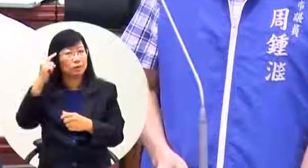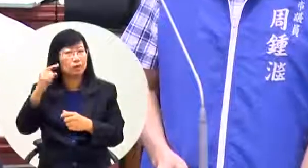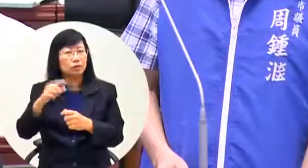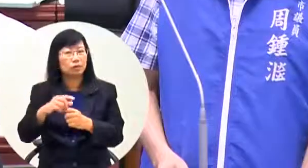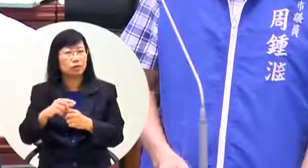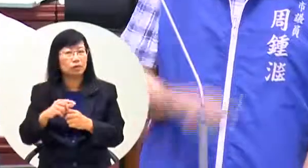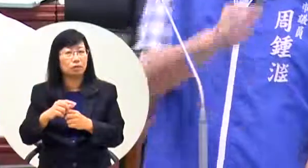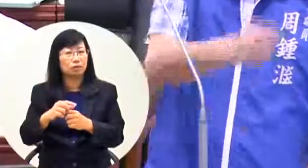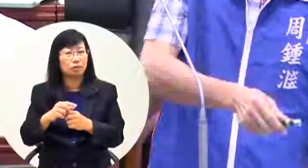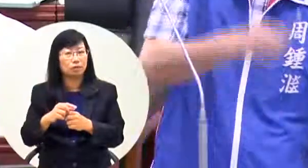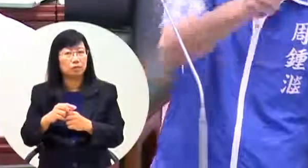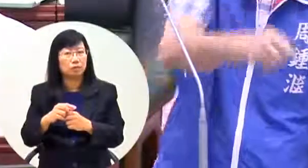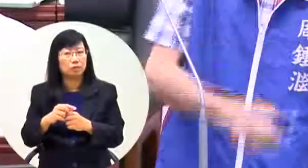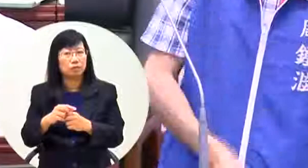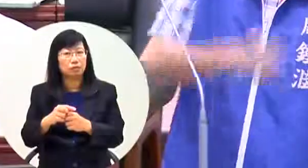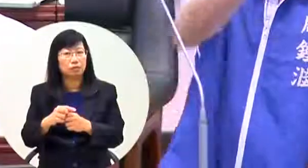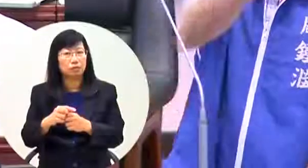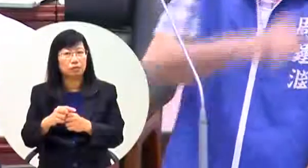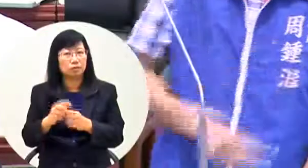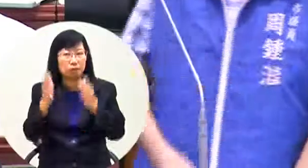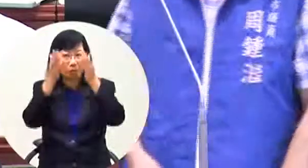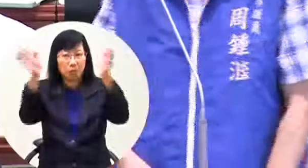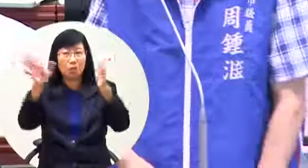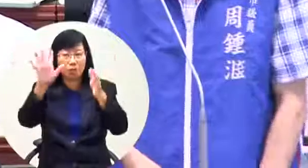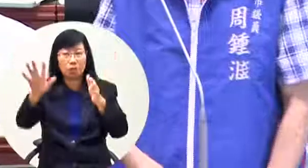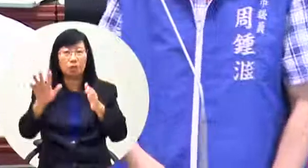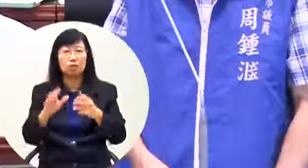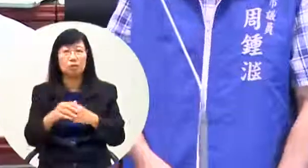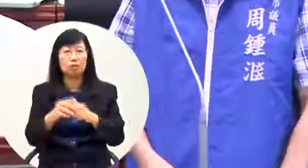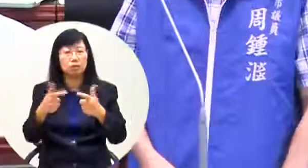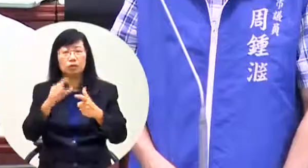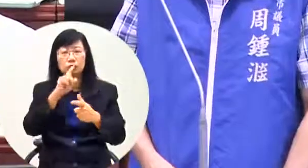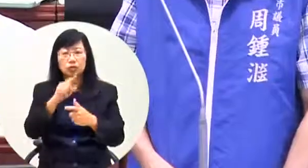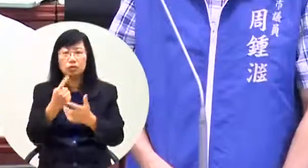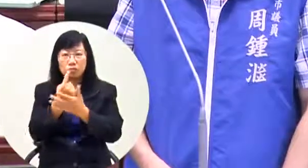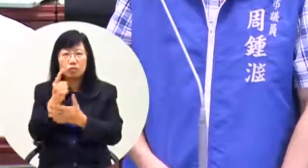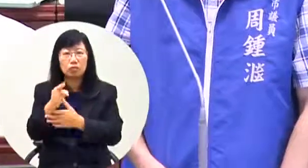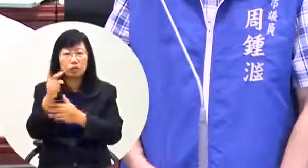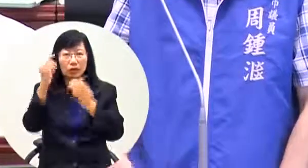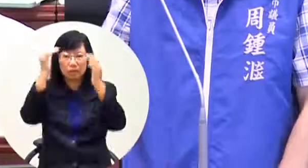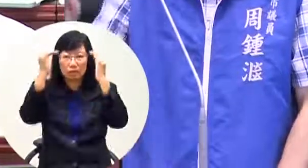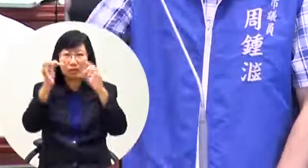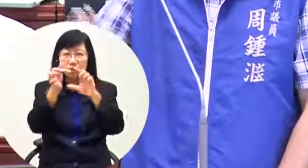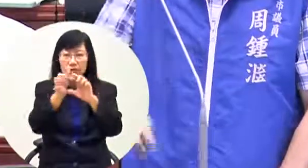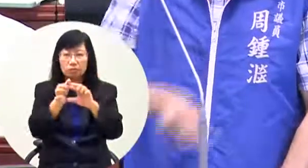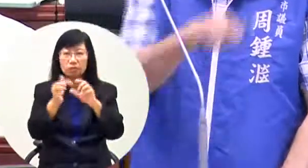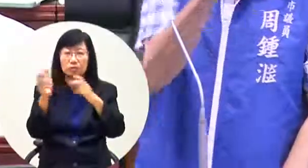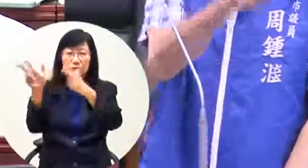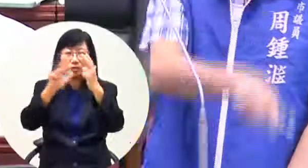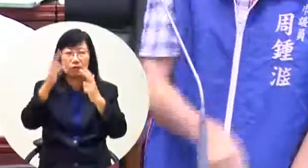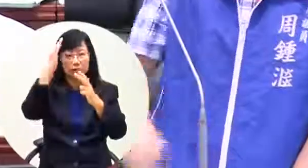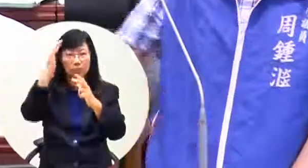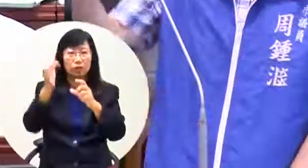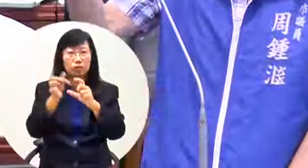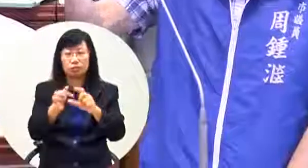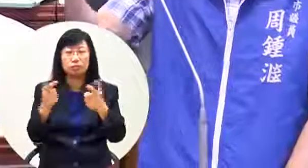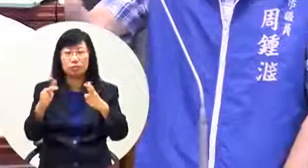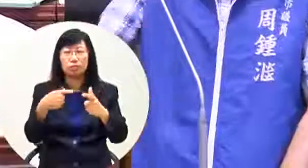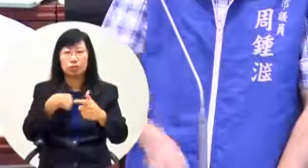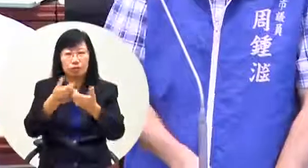对的，所以我刚 不是说那是南子区，那是桥头区， 没有，不是，不会安尼分啦。 哦，我跟周院长不会这样子